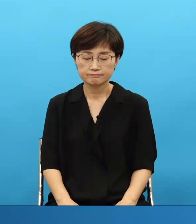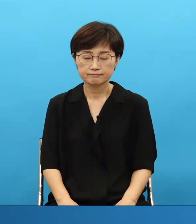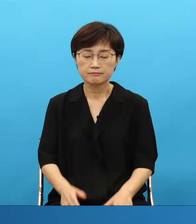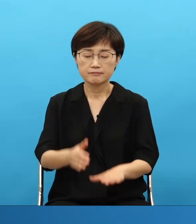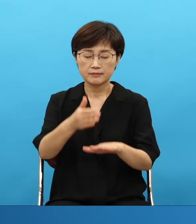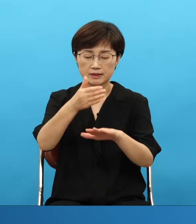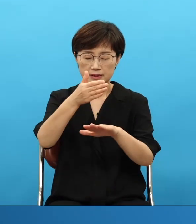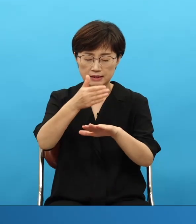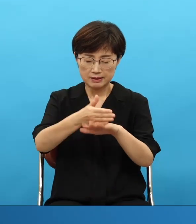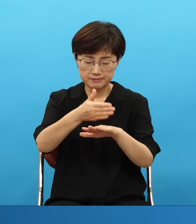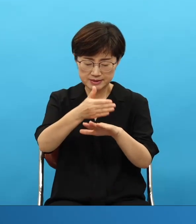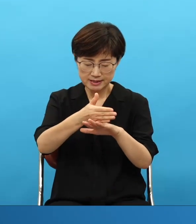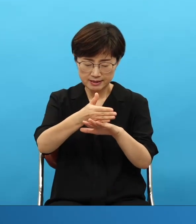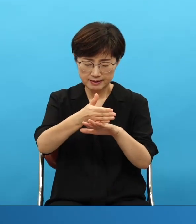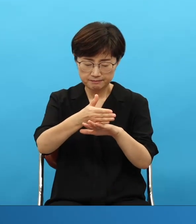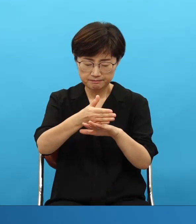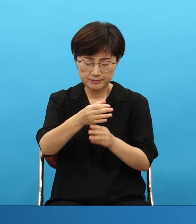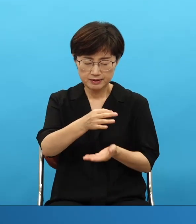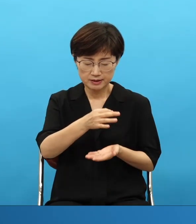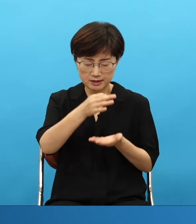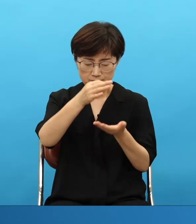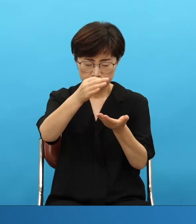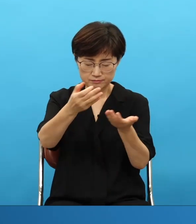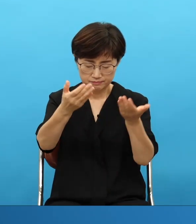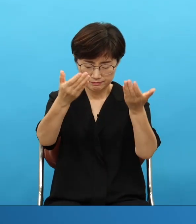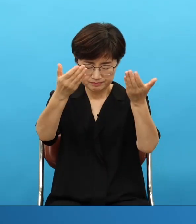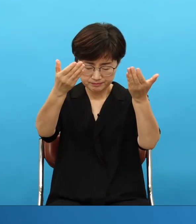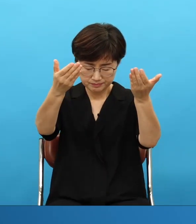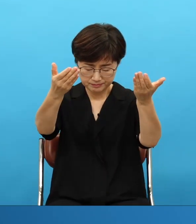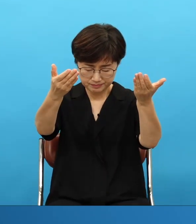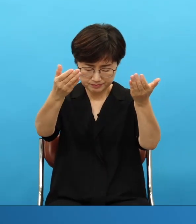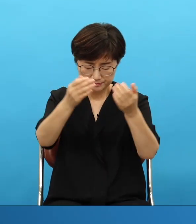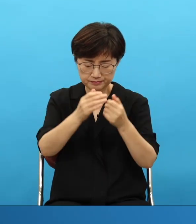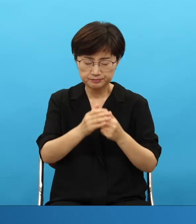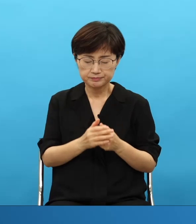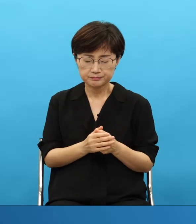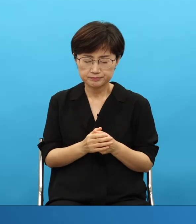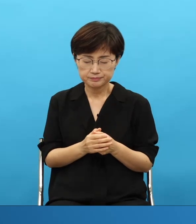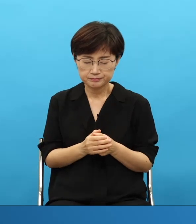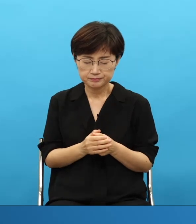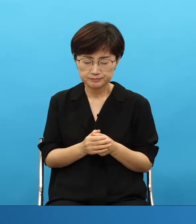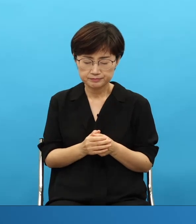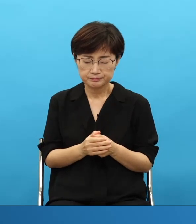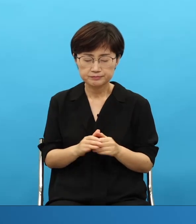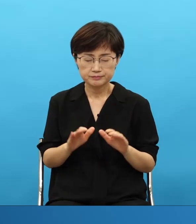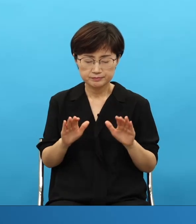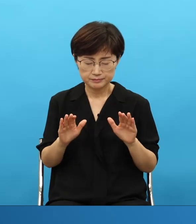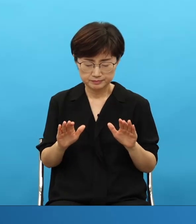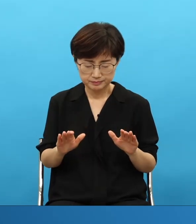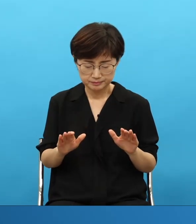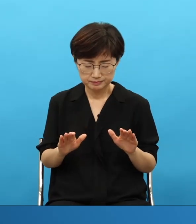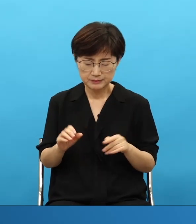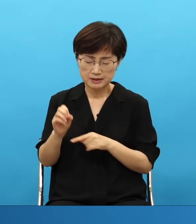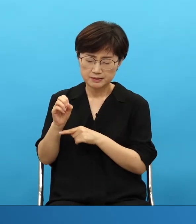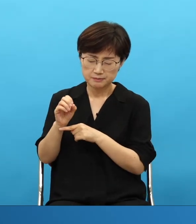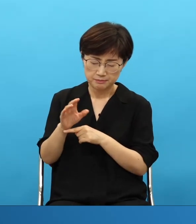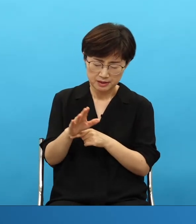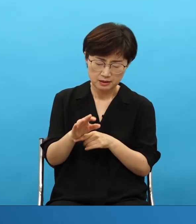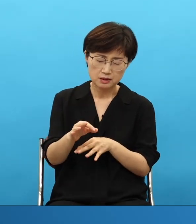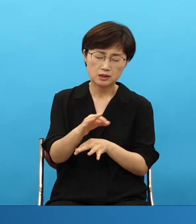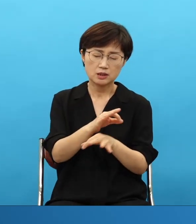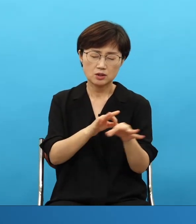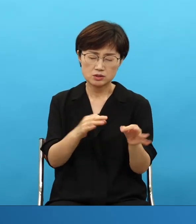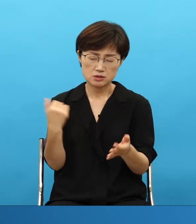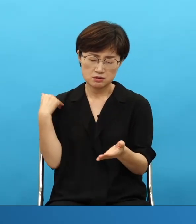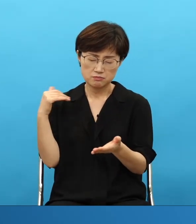감사 예물을 하나님께 드립니다. God, we give you our offering of thanks. 이제 빛의 경제